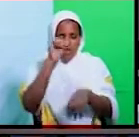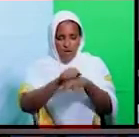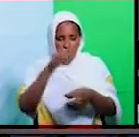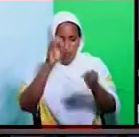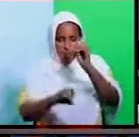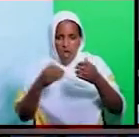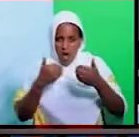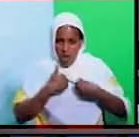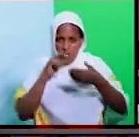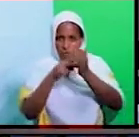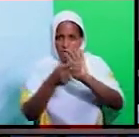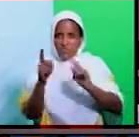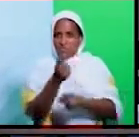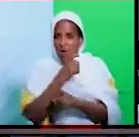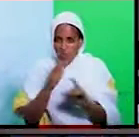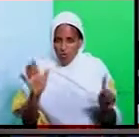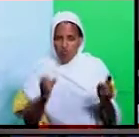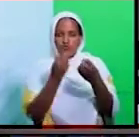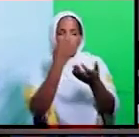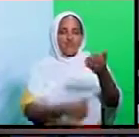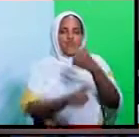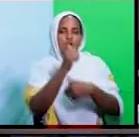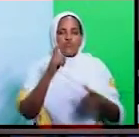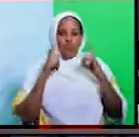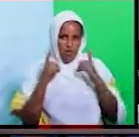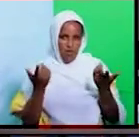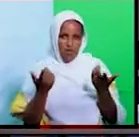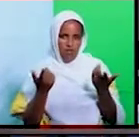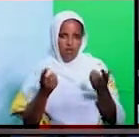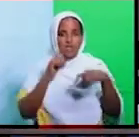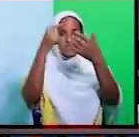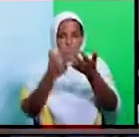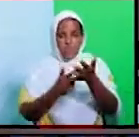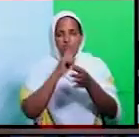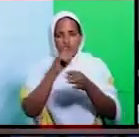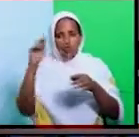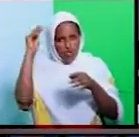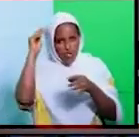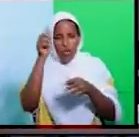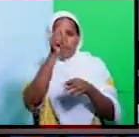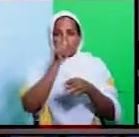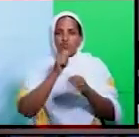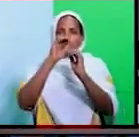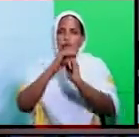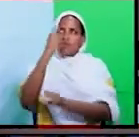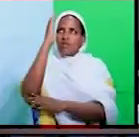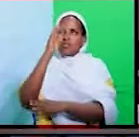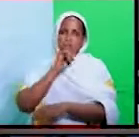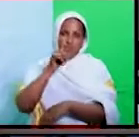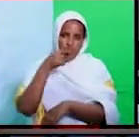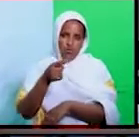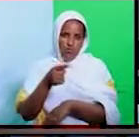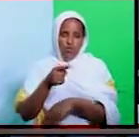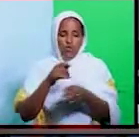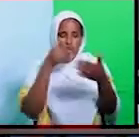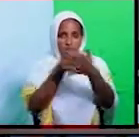ግንኙነቱ አደሉ። ዘያር ወርድስ አባውት አን ኤክስፒሪንስ በስኖት ዘ ኤክስፒሪንስ ኢትሰልፍ እንደሚሉ። ለምሳሌ